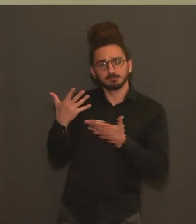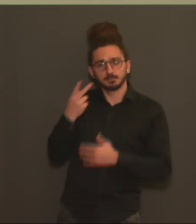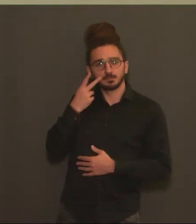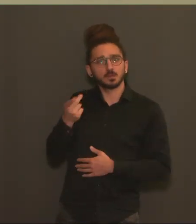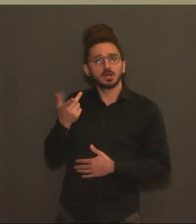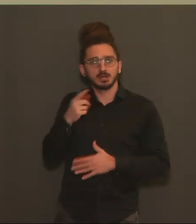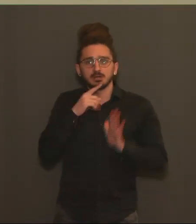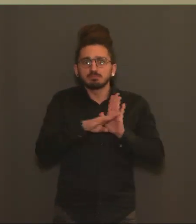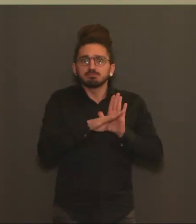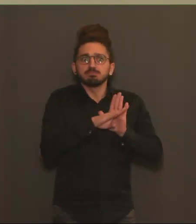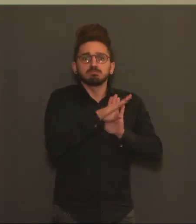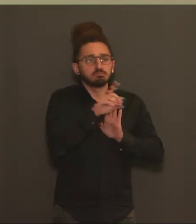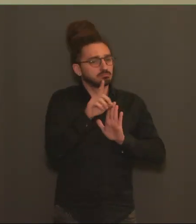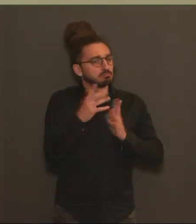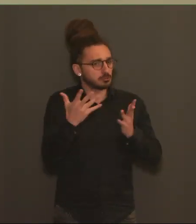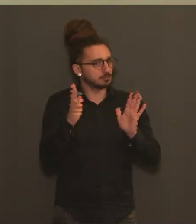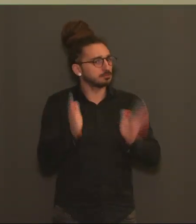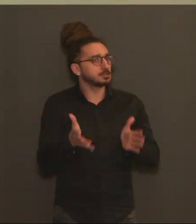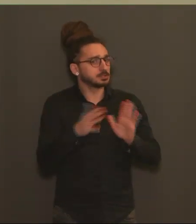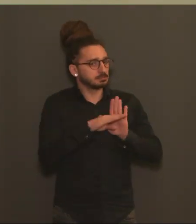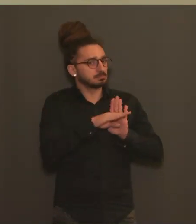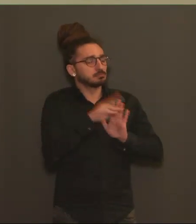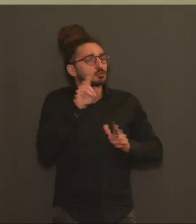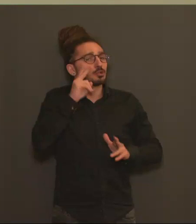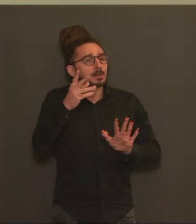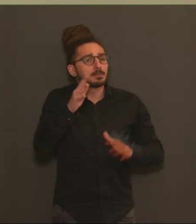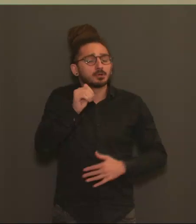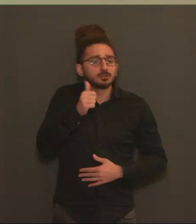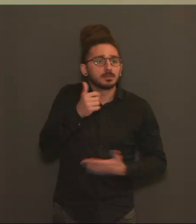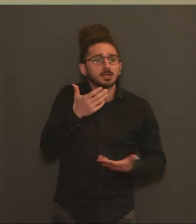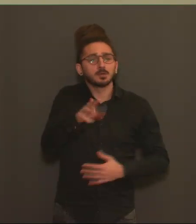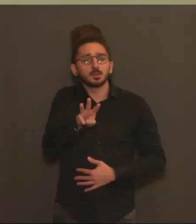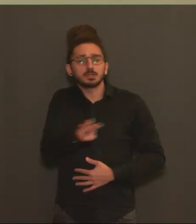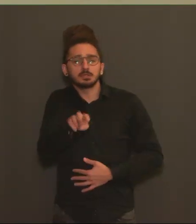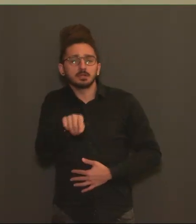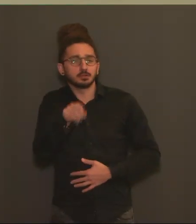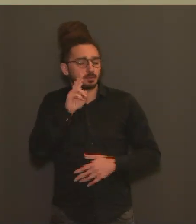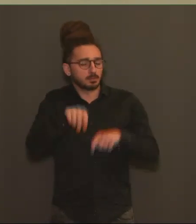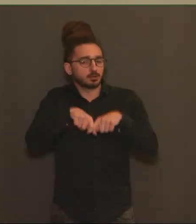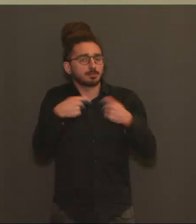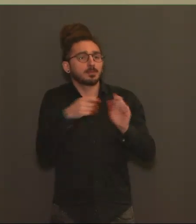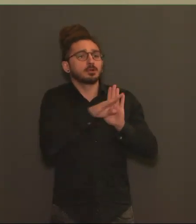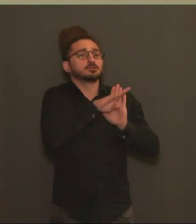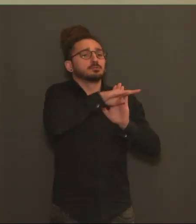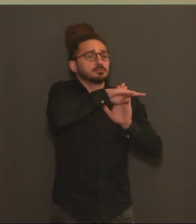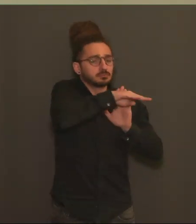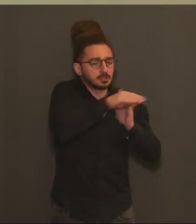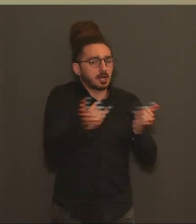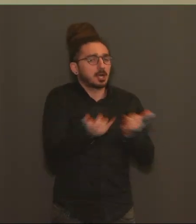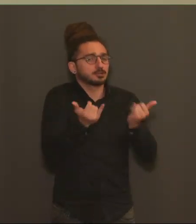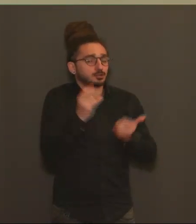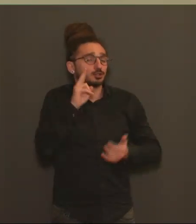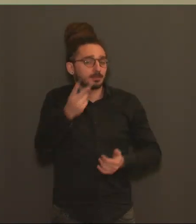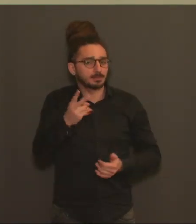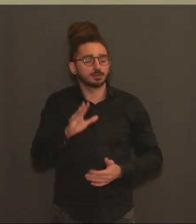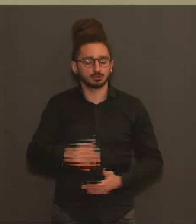qu'à partir de demain, et donc ce week-end, globalement parlant, nous pourrons à nouveau enregistrer une diminution des